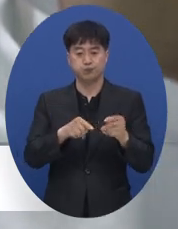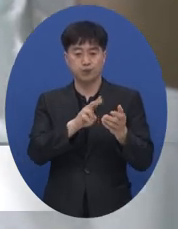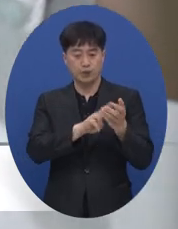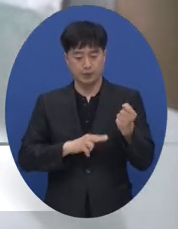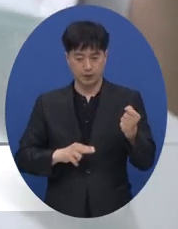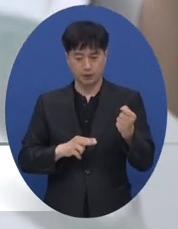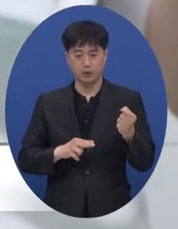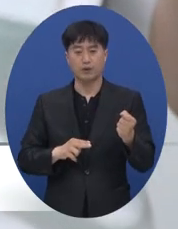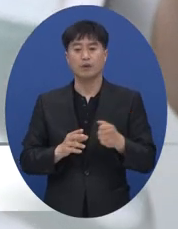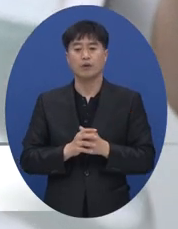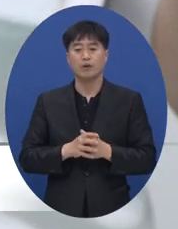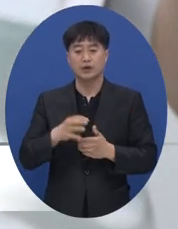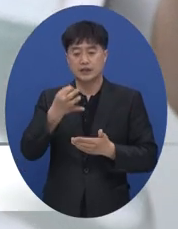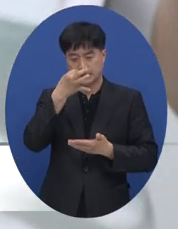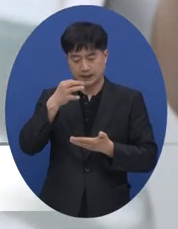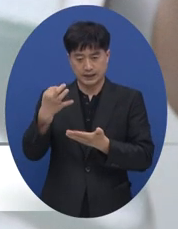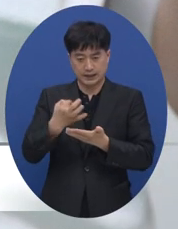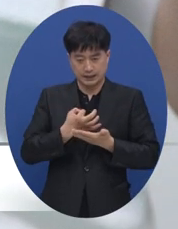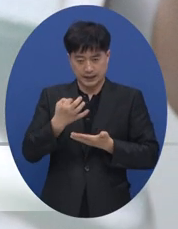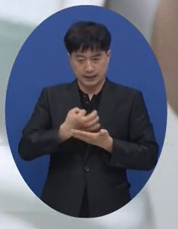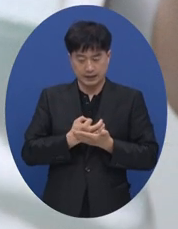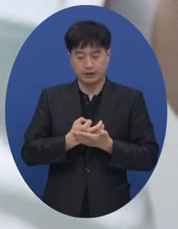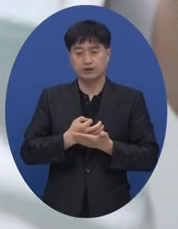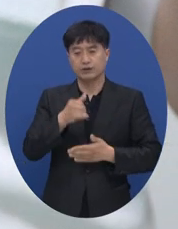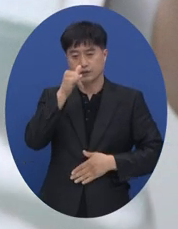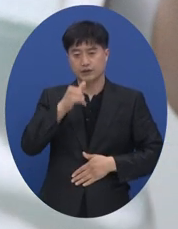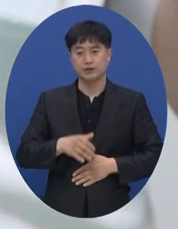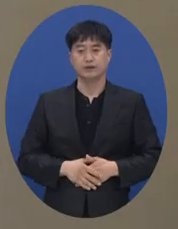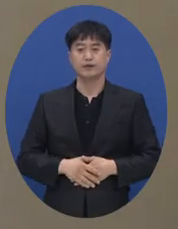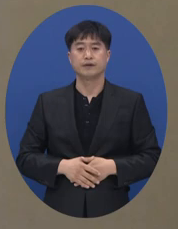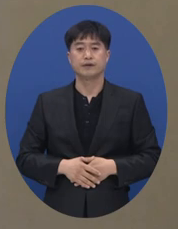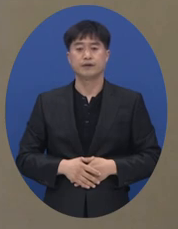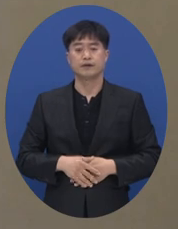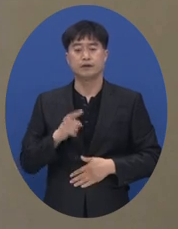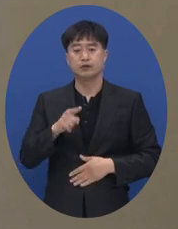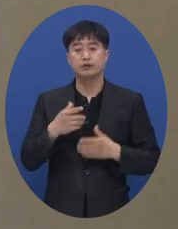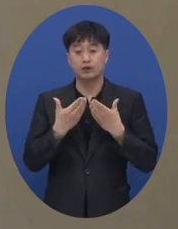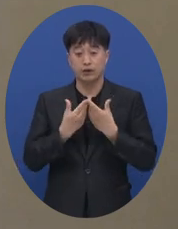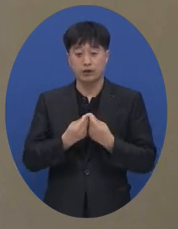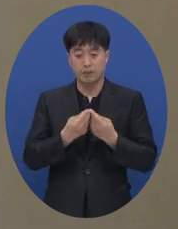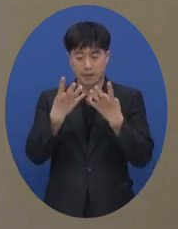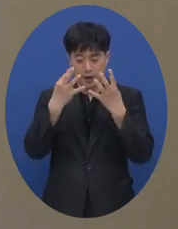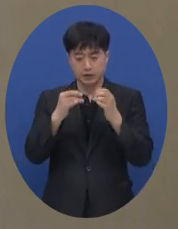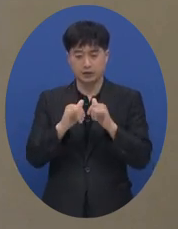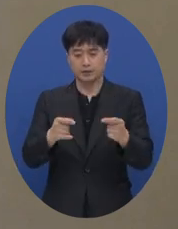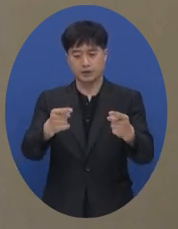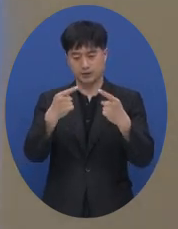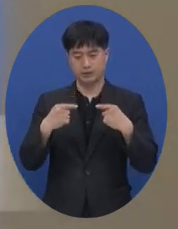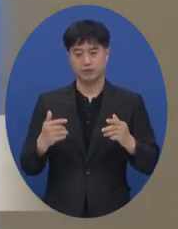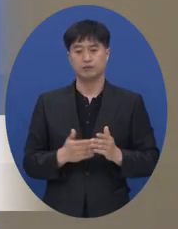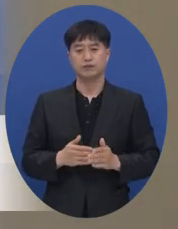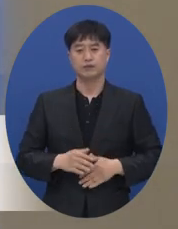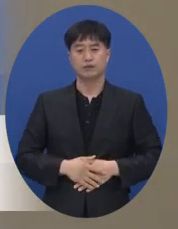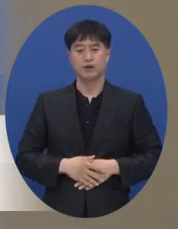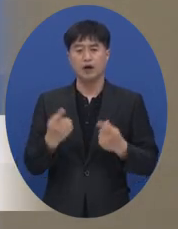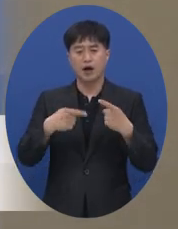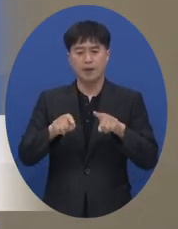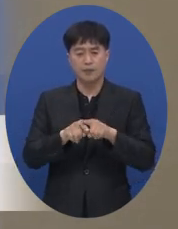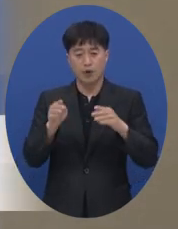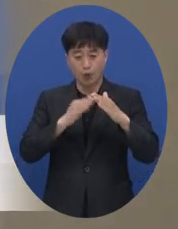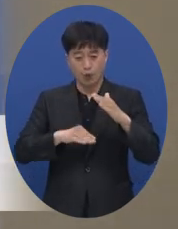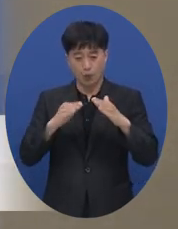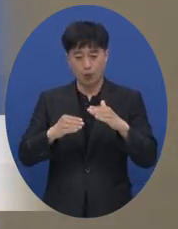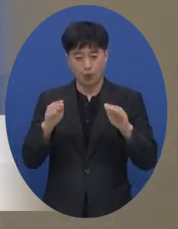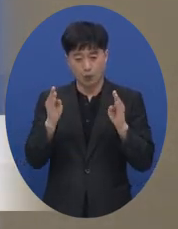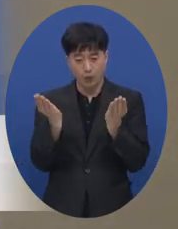사고 팔며 프리미엄을 챙기는 꼼수 도 적발됐습니다 이 경우는 여러 명의 가담 했습니다 함께 우물